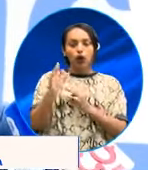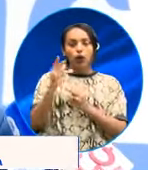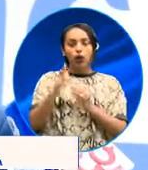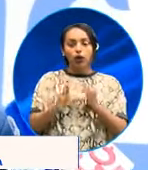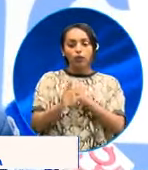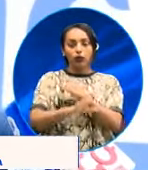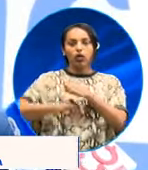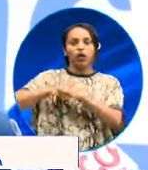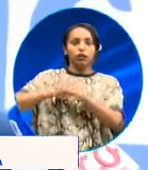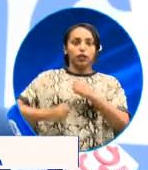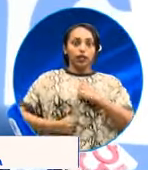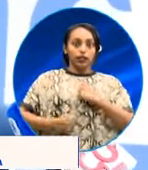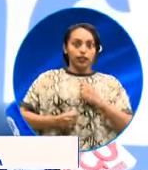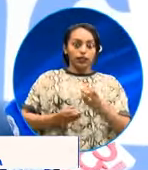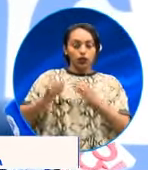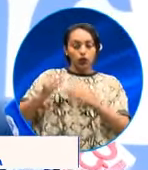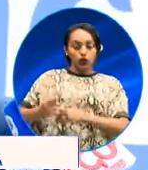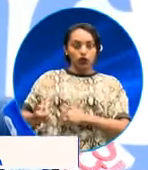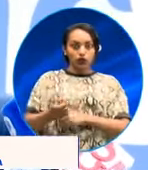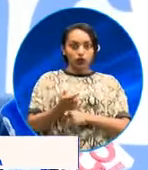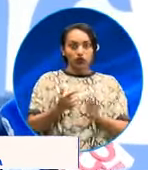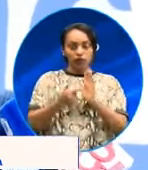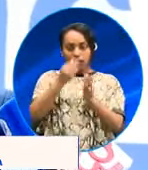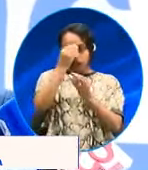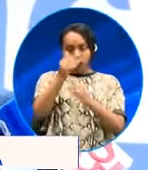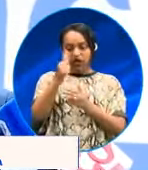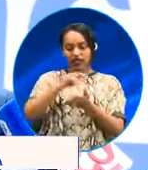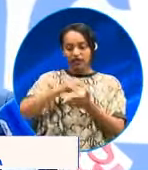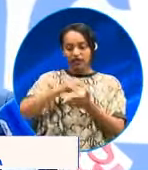ለሀገር መከላከያ መሰረት ከጎናቸው ለመሆናችን ለማሳወቅ 10 ሚሊዮን ብር ካሽ፣